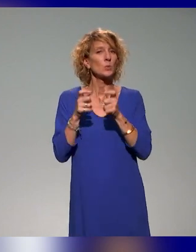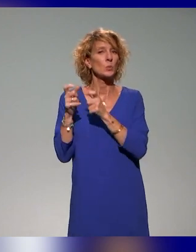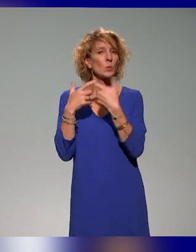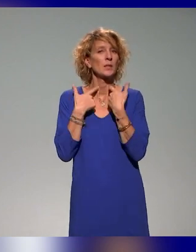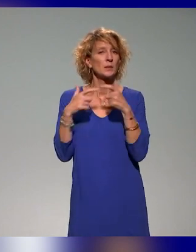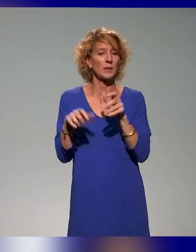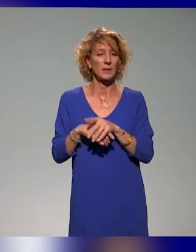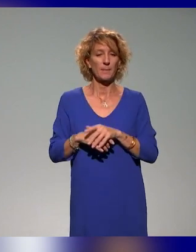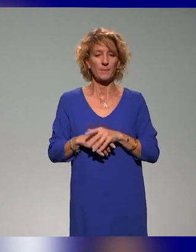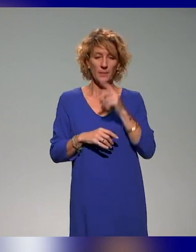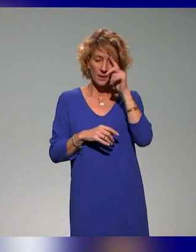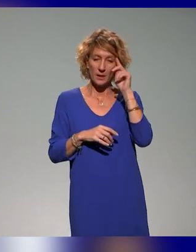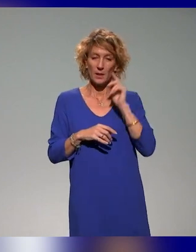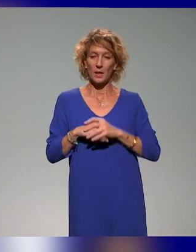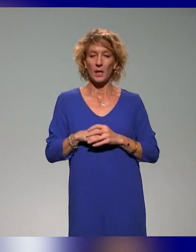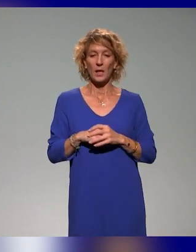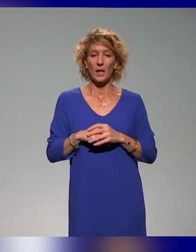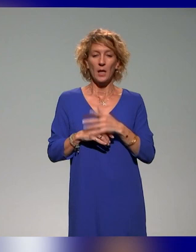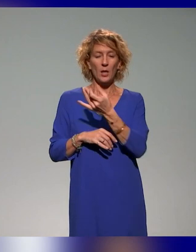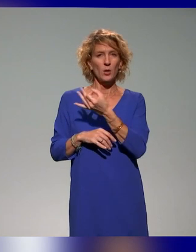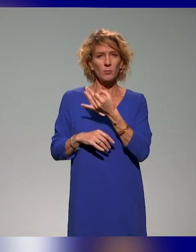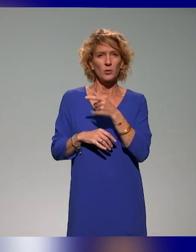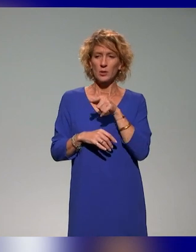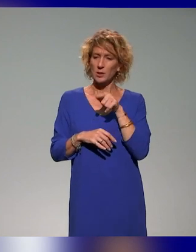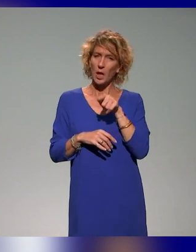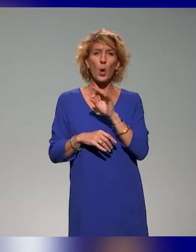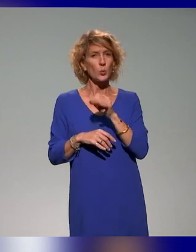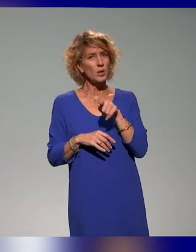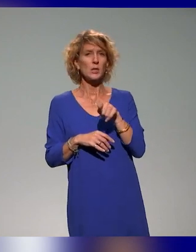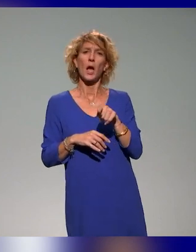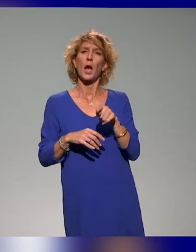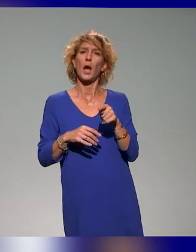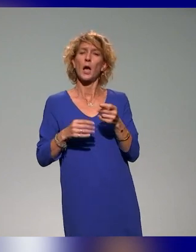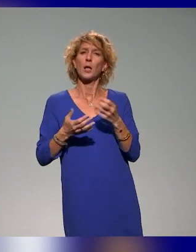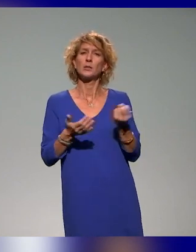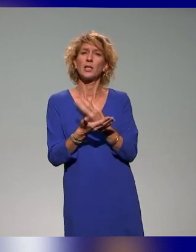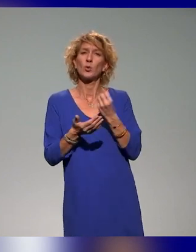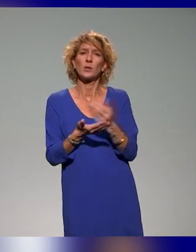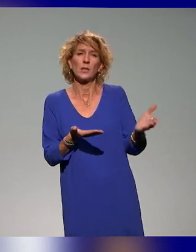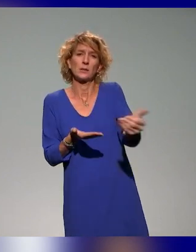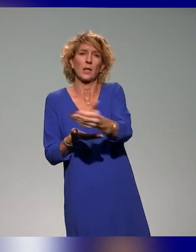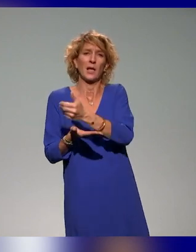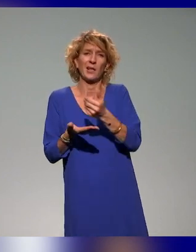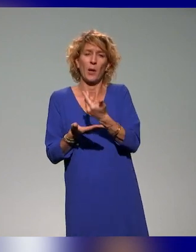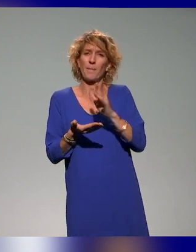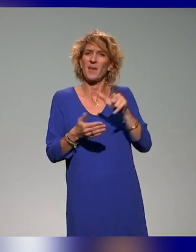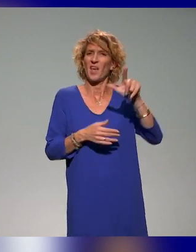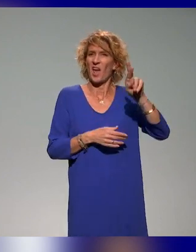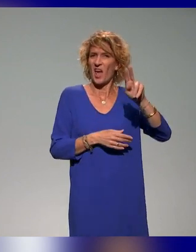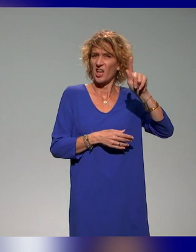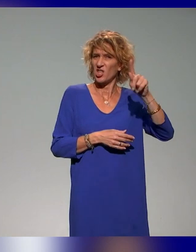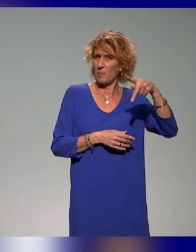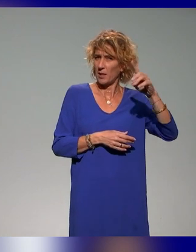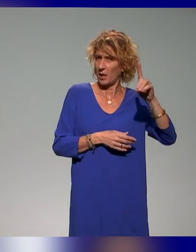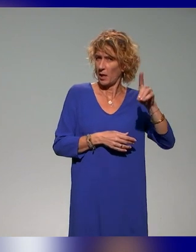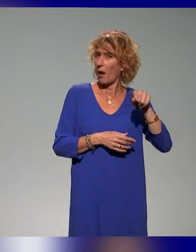d'accessibilité. Et on nous dit que ça récolte donc des données concernant la plateforme. Quid du RGPD à ce sujet ?